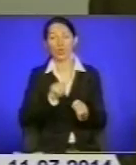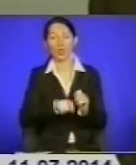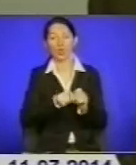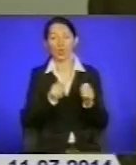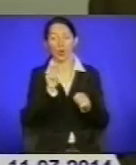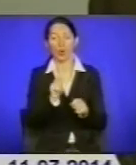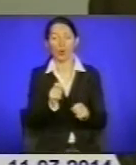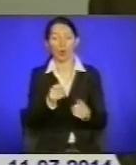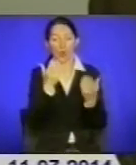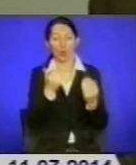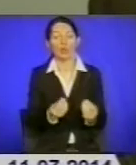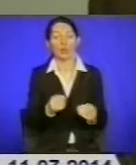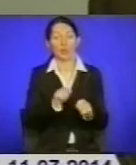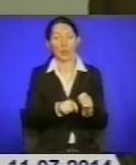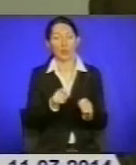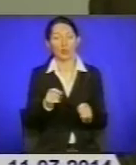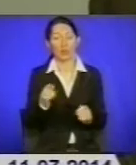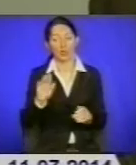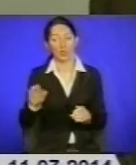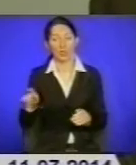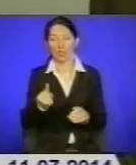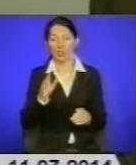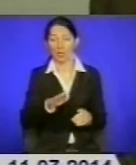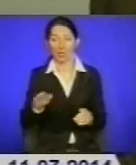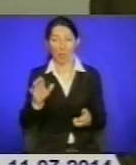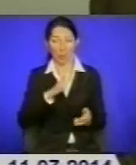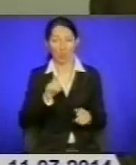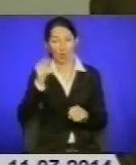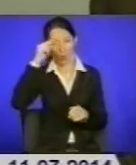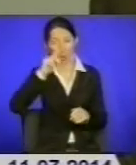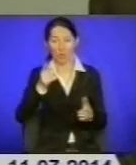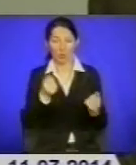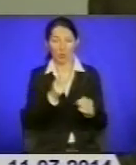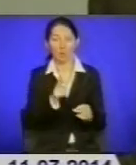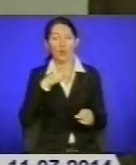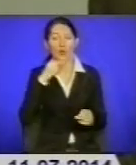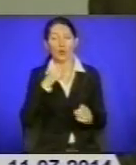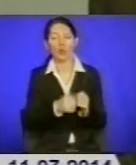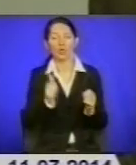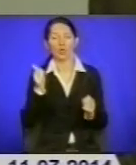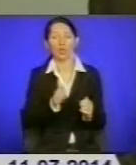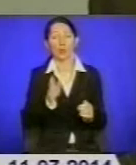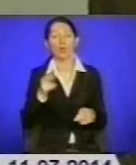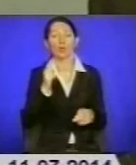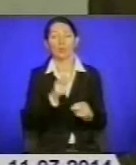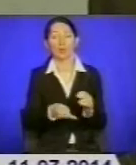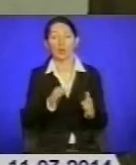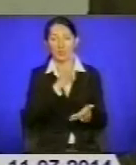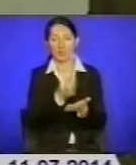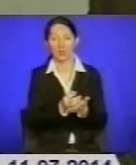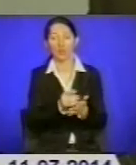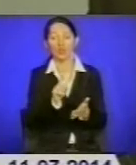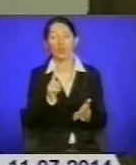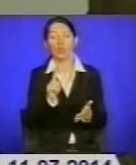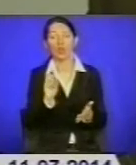дитиною, чи дитина була на уроках, чи дитина отримала які зауваження. Кожного тижня буде кінцевий звіт, приходити про те, чим дитина